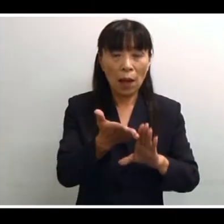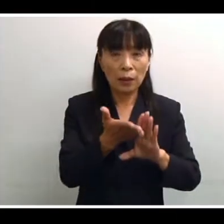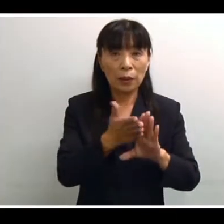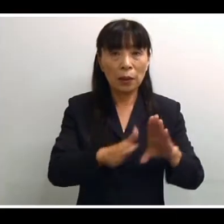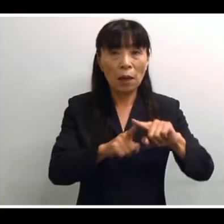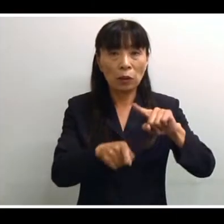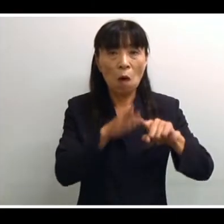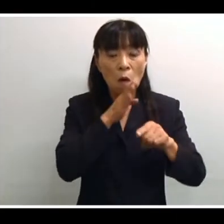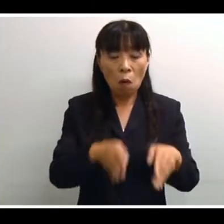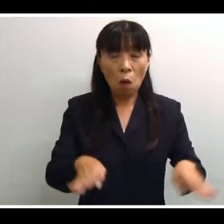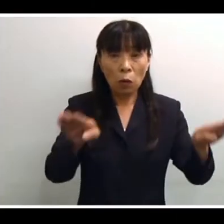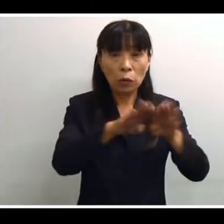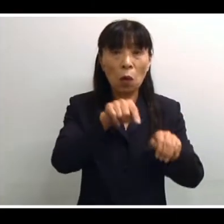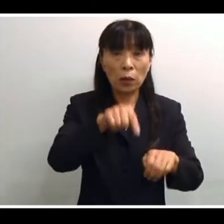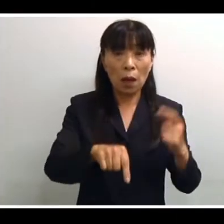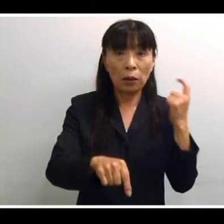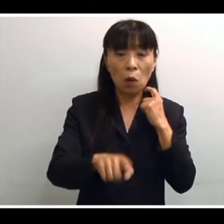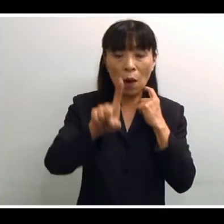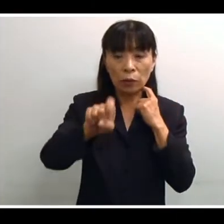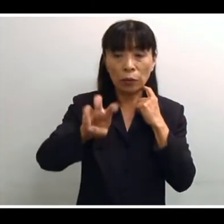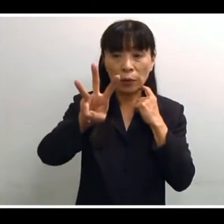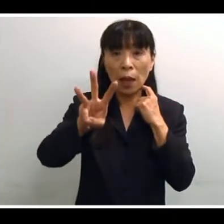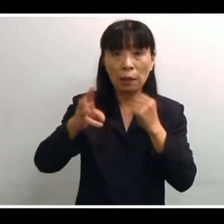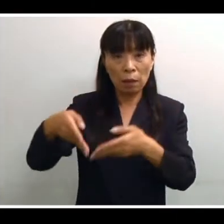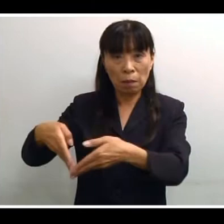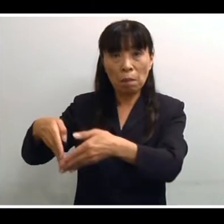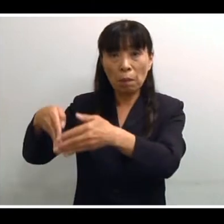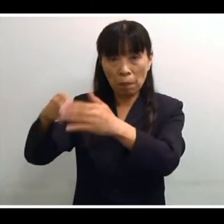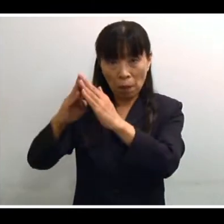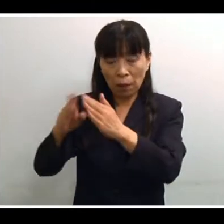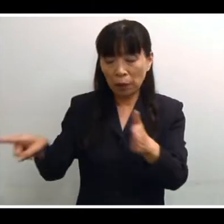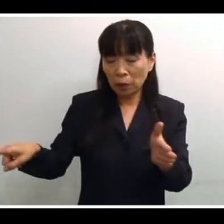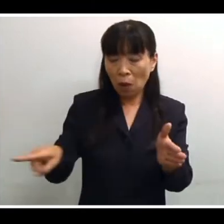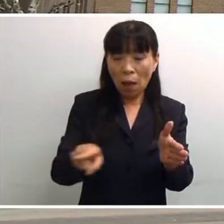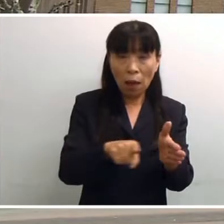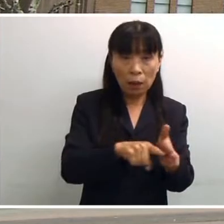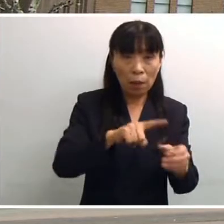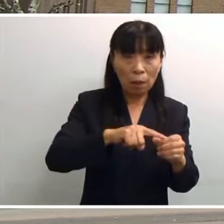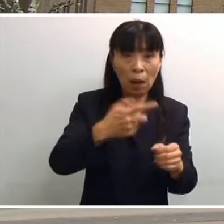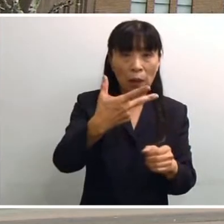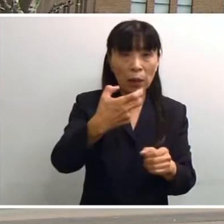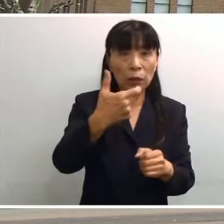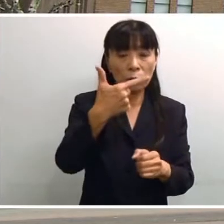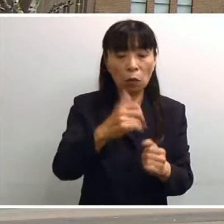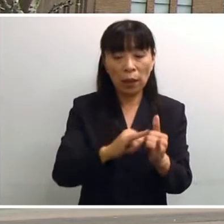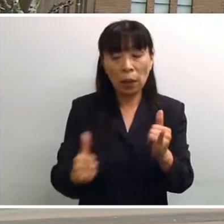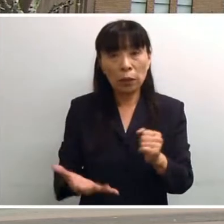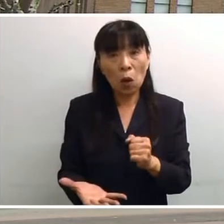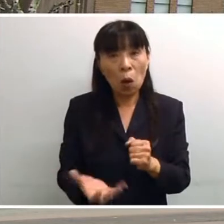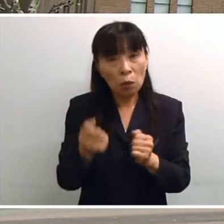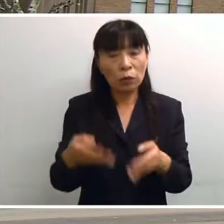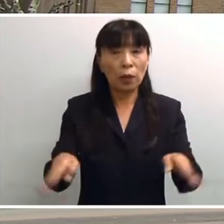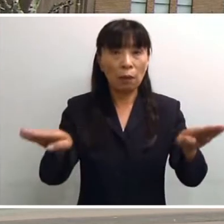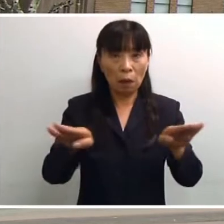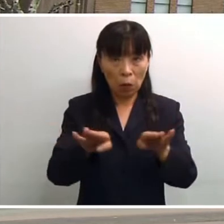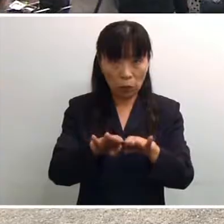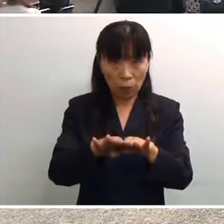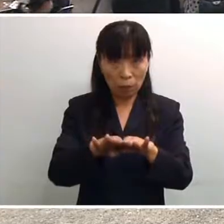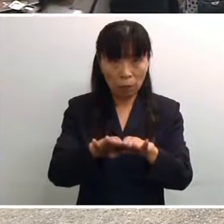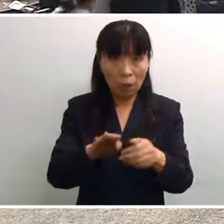愛知県庁本庁舎は昭和13年に完成、それ以来76年の歴史を持つ建物です